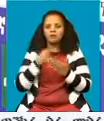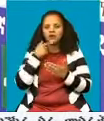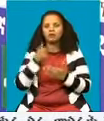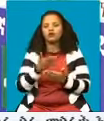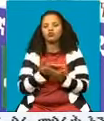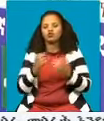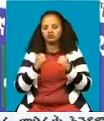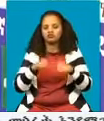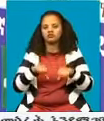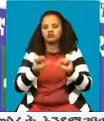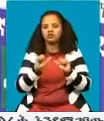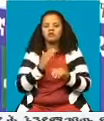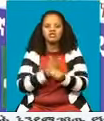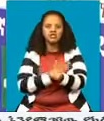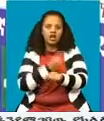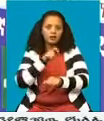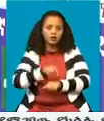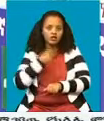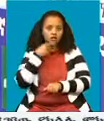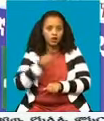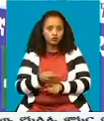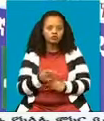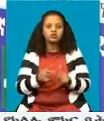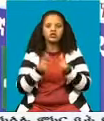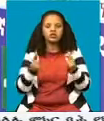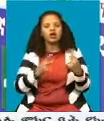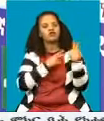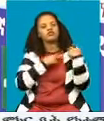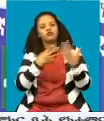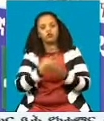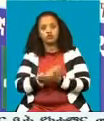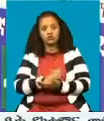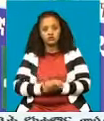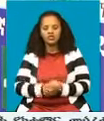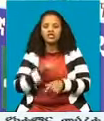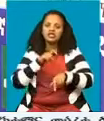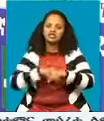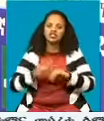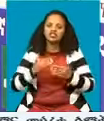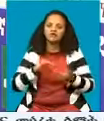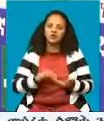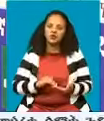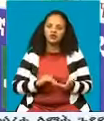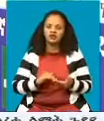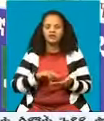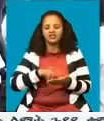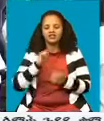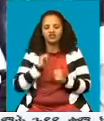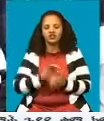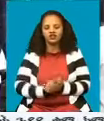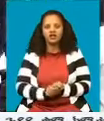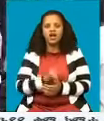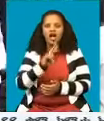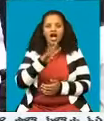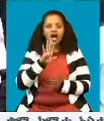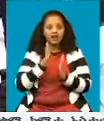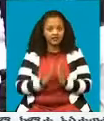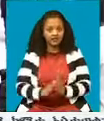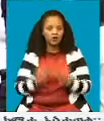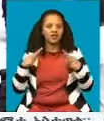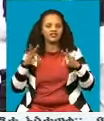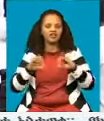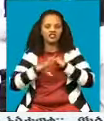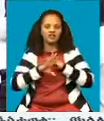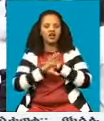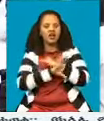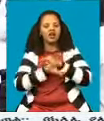ጉዳዮች ተጠናክረው እንዲቀጥሉ፣ መሻሻል አለባቸው ለተባሉትም ትልቅ ኮሚትመንት የምንወስድበት ጊዜ እንደሚሆን ለማንሳት ይቻላል ማለት ነው። 24ኛው የጤና